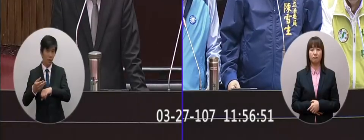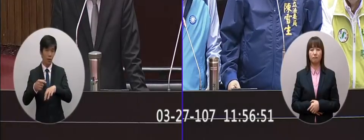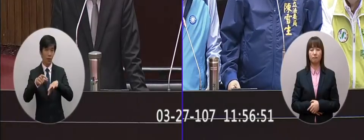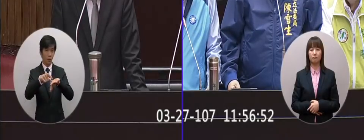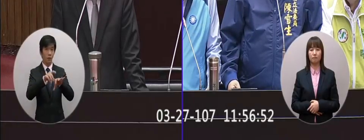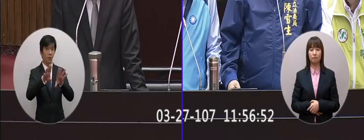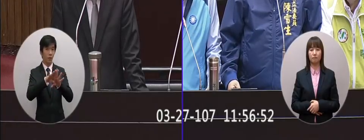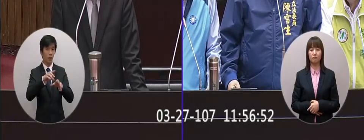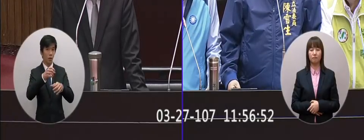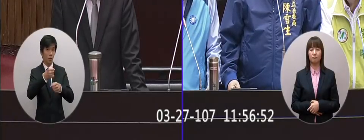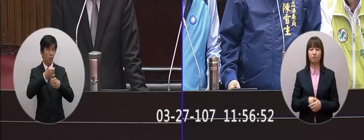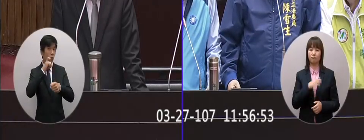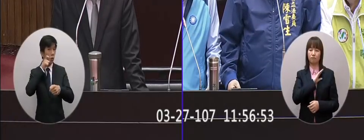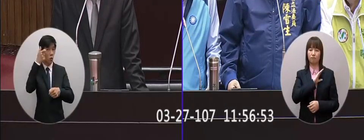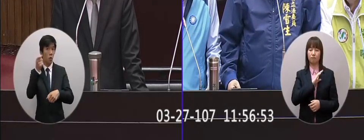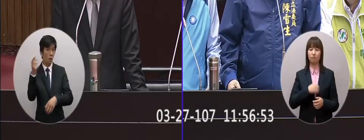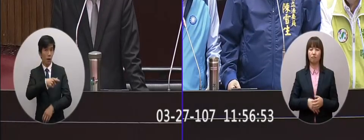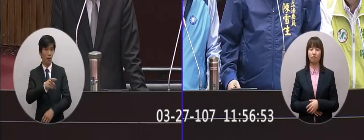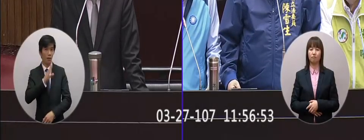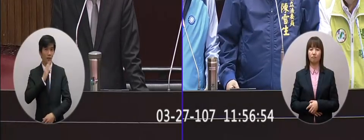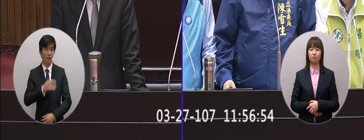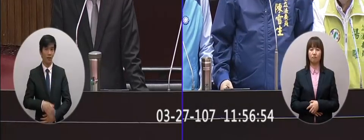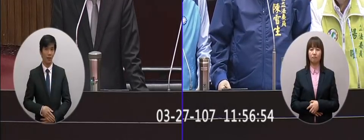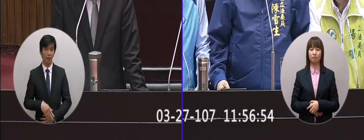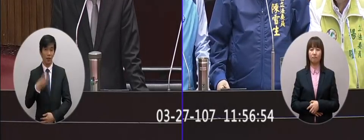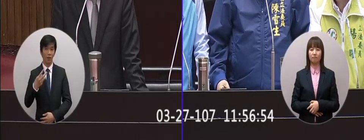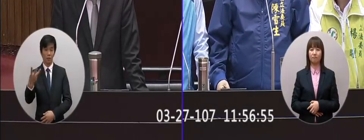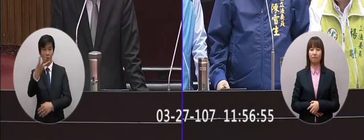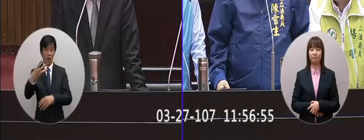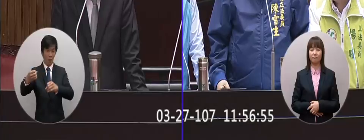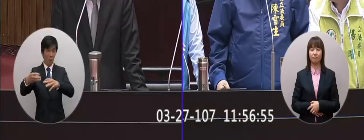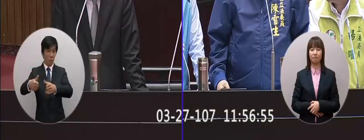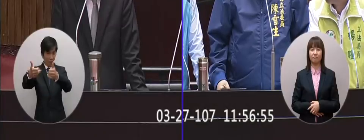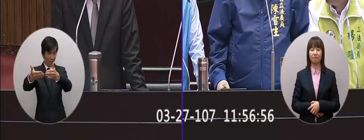澎湖比马祖好。 当然了， 那你们三个要先讲好。